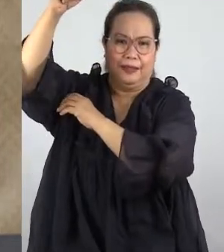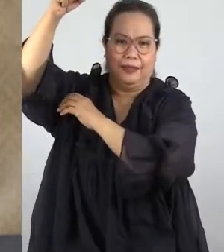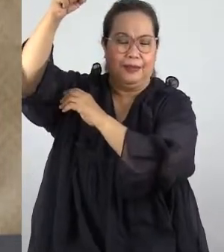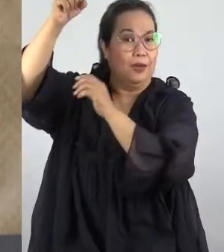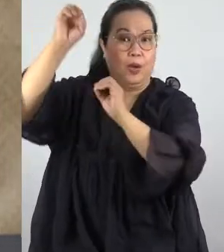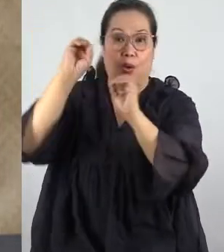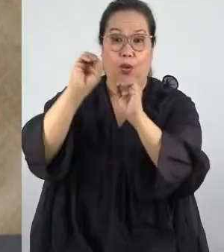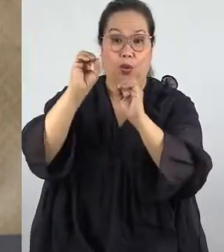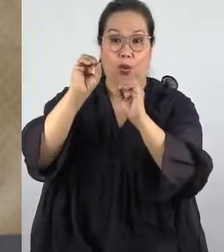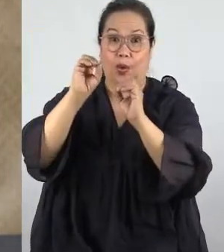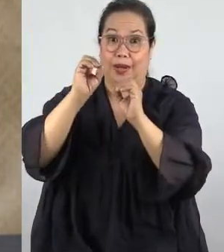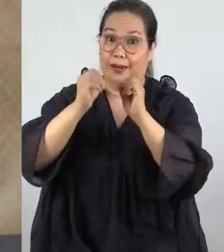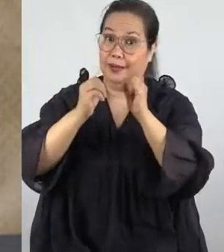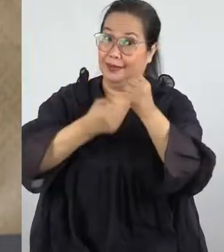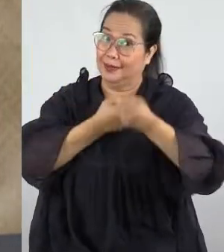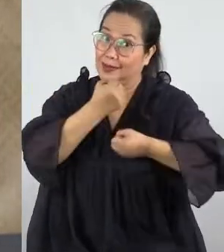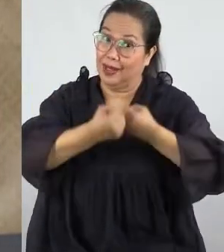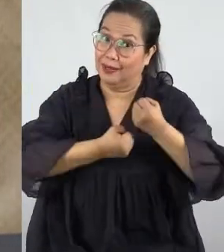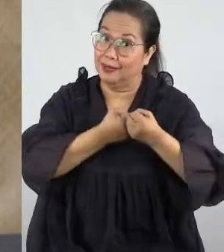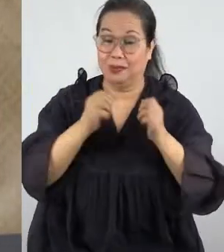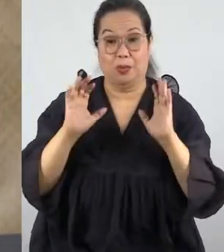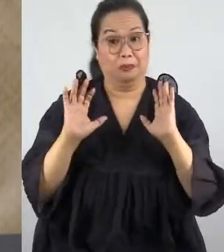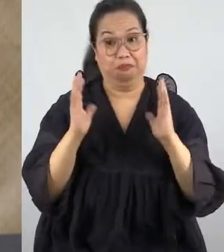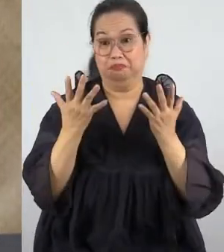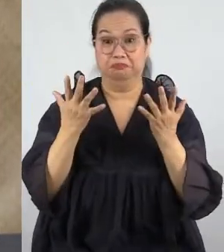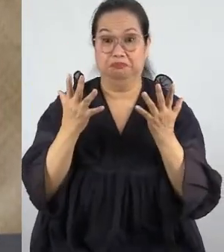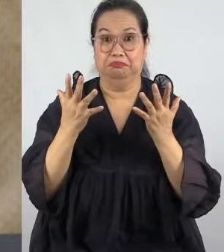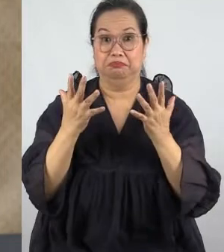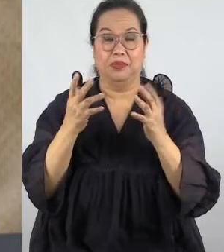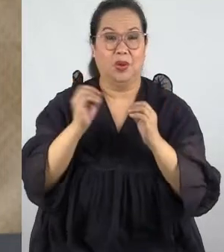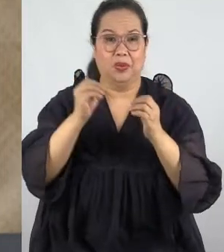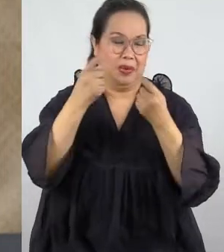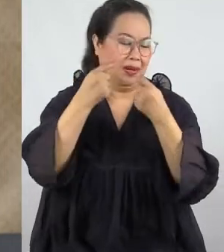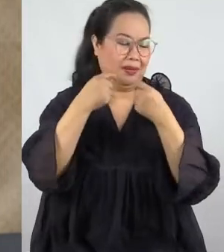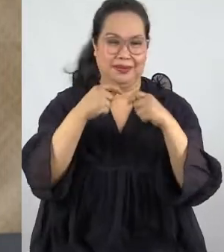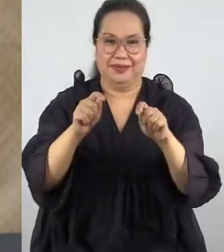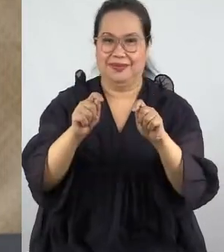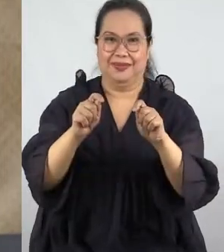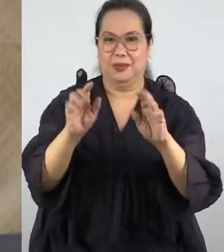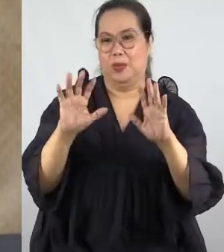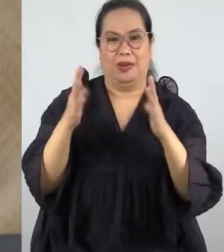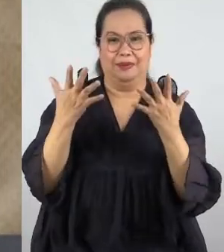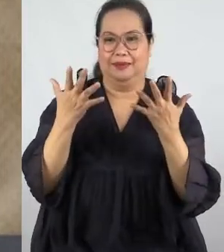Walang pakikibaka, walang pagsusumikap.